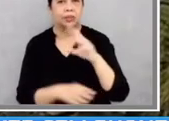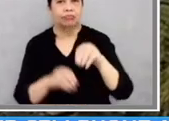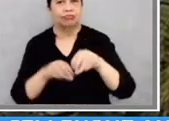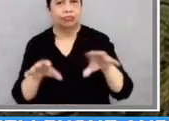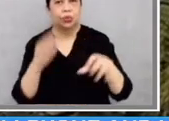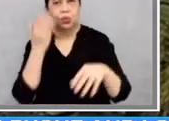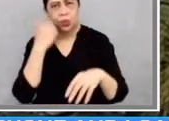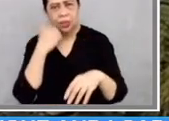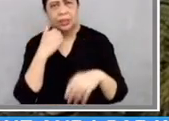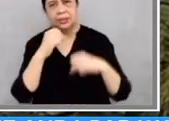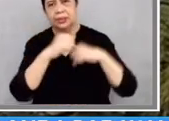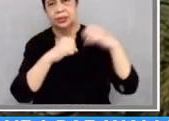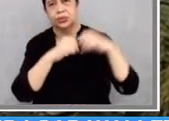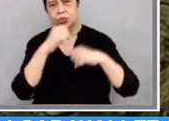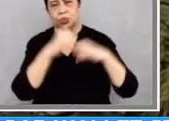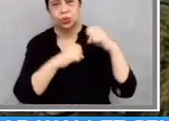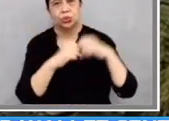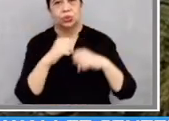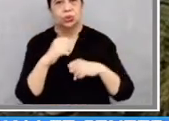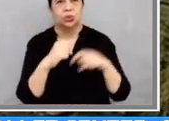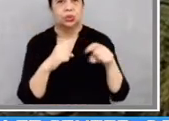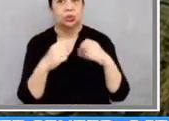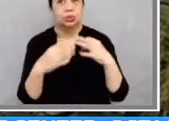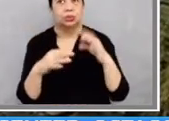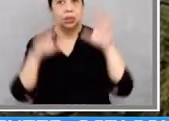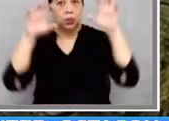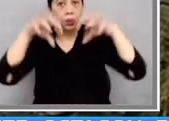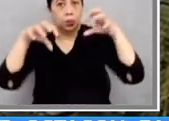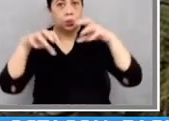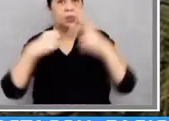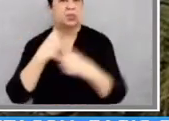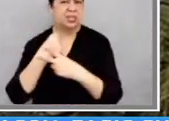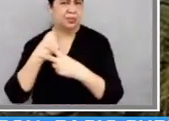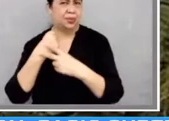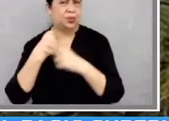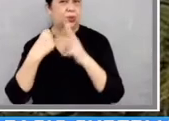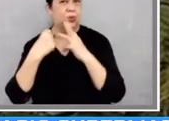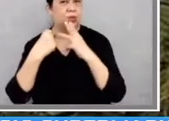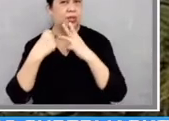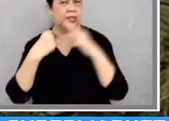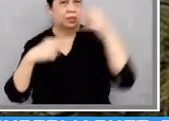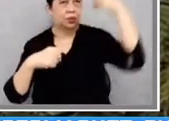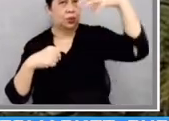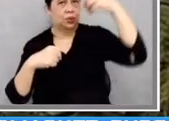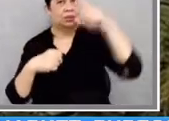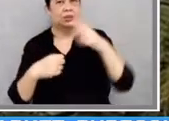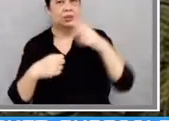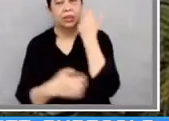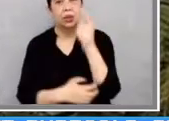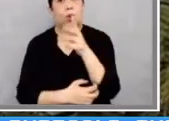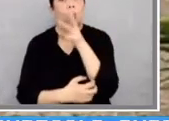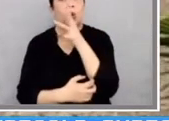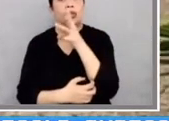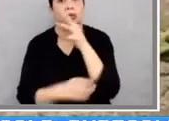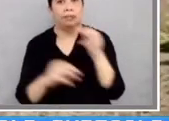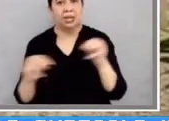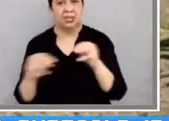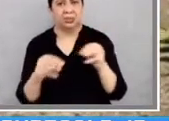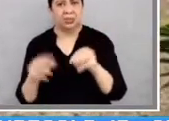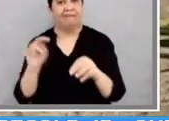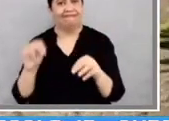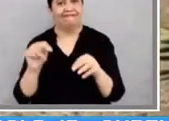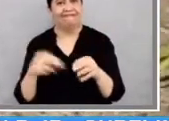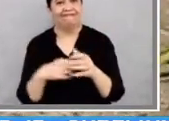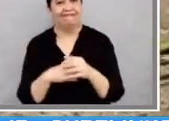para po dapat pagtag-ulan, iniipon natin yung mga tubig. Water management, yun po dapat ang kailangan natin. So para